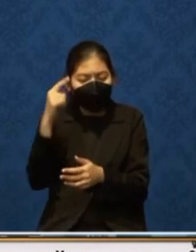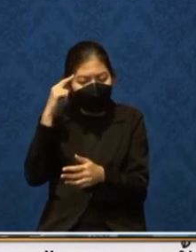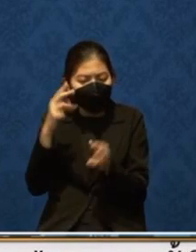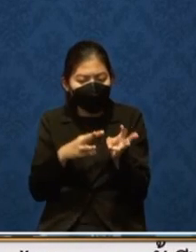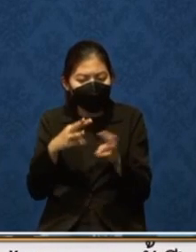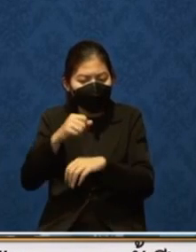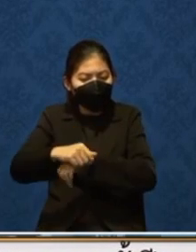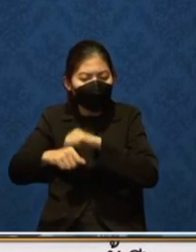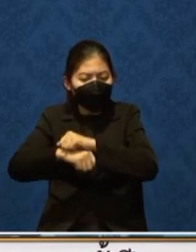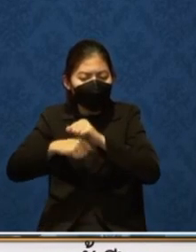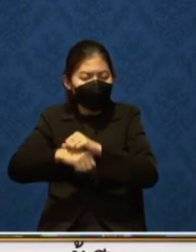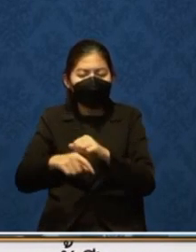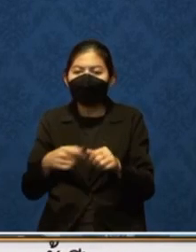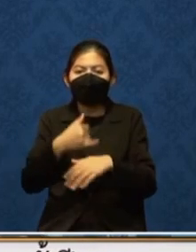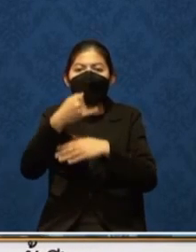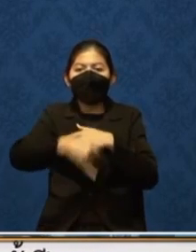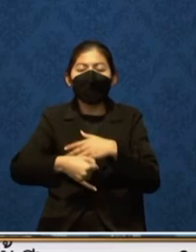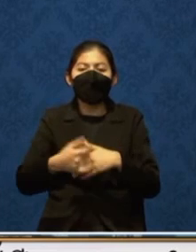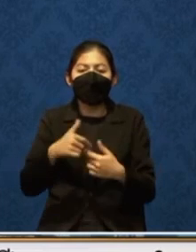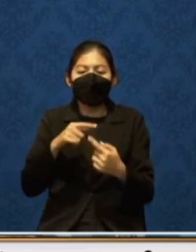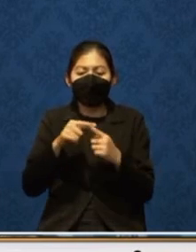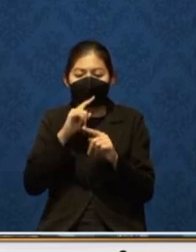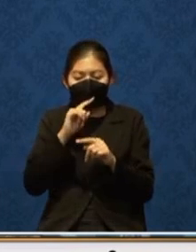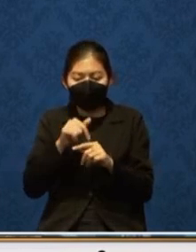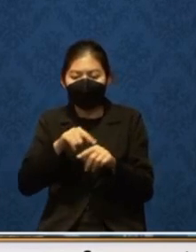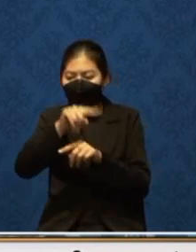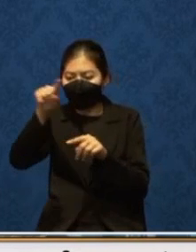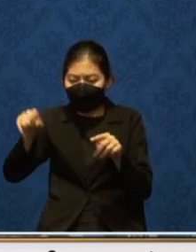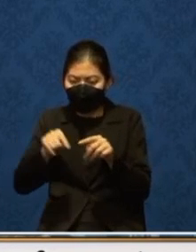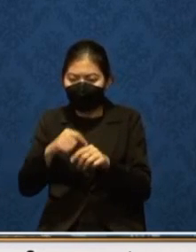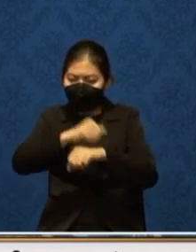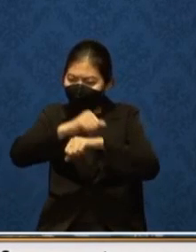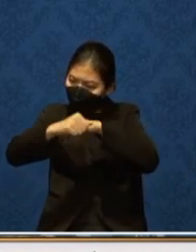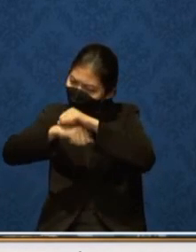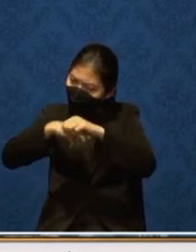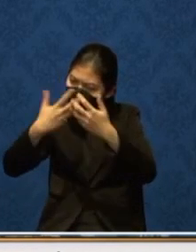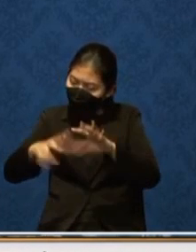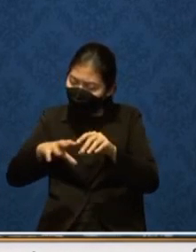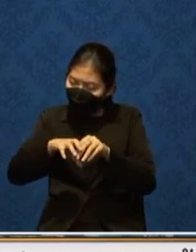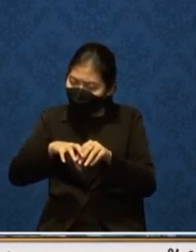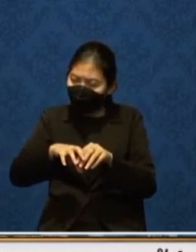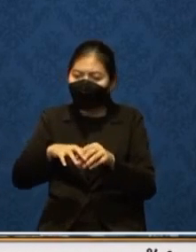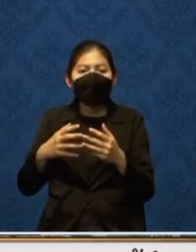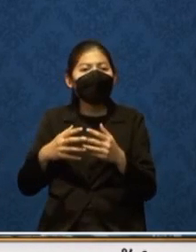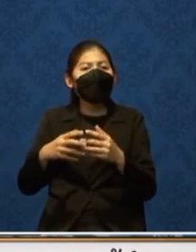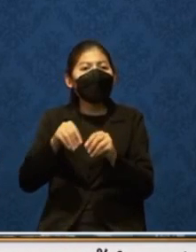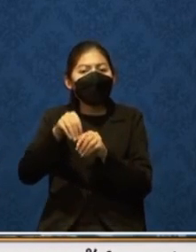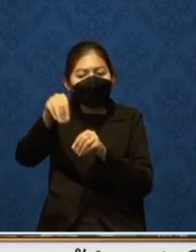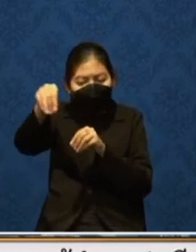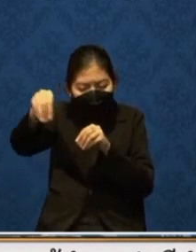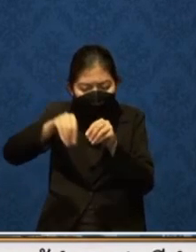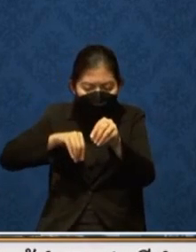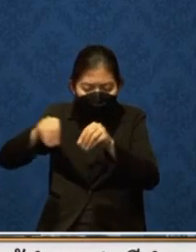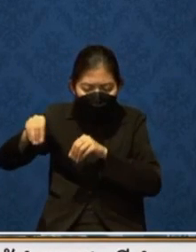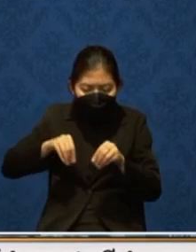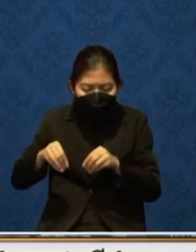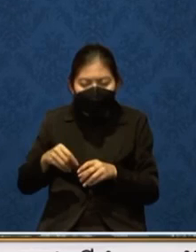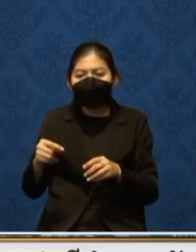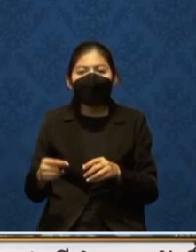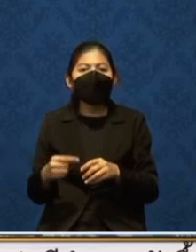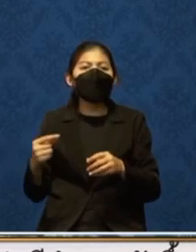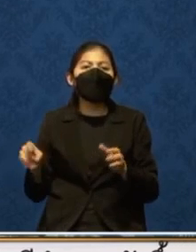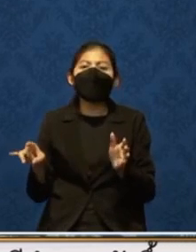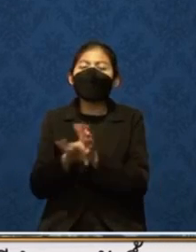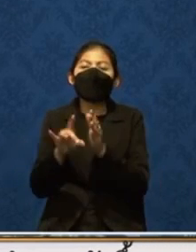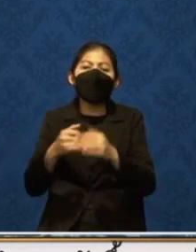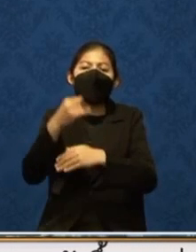ัน คสิที่ท่คิดกคอจะส้างทุกอย่างและเอมารวมกันว่าจะสร้างอยางไรดี มผิดครับอัี้มเป